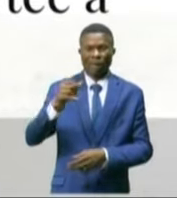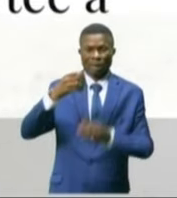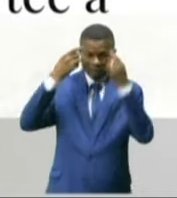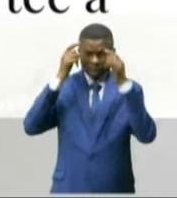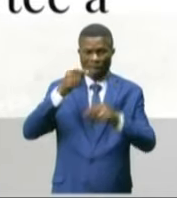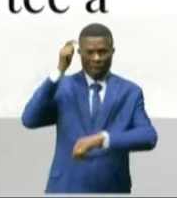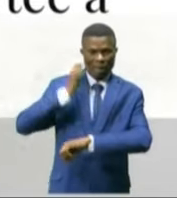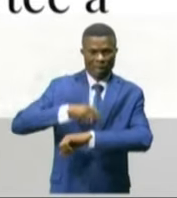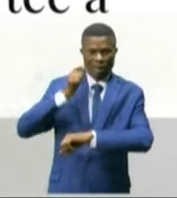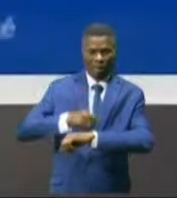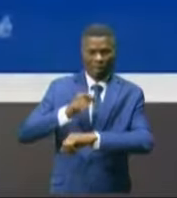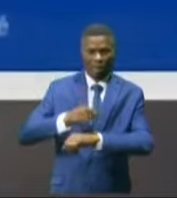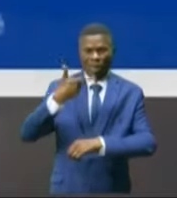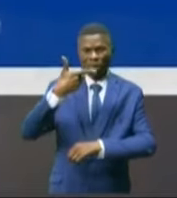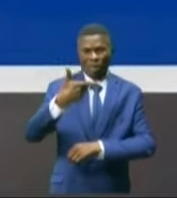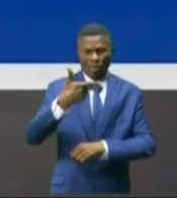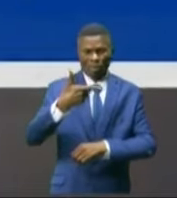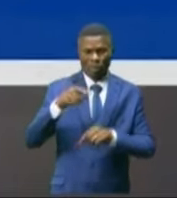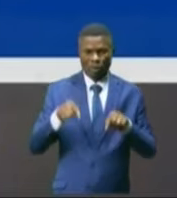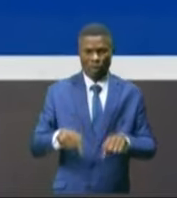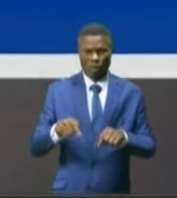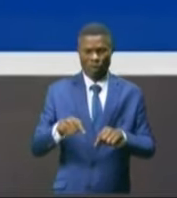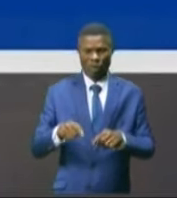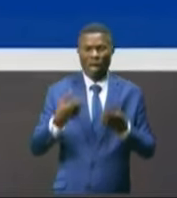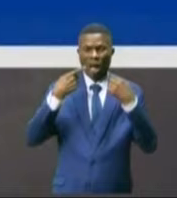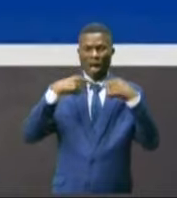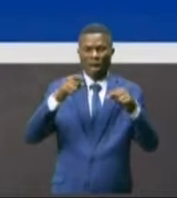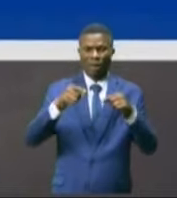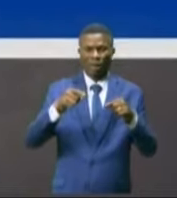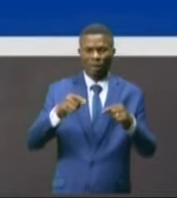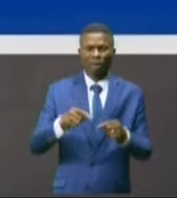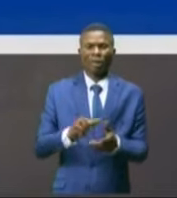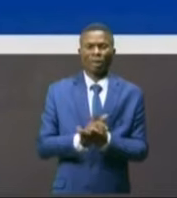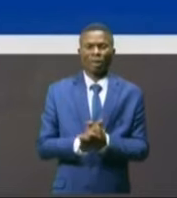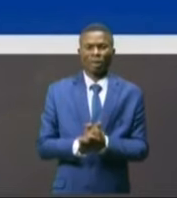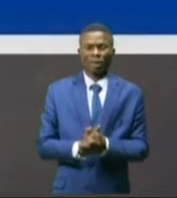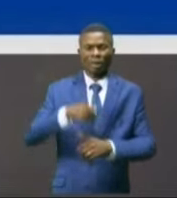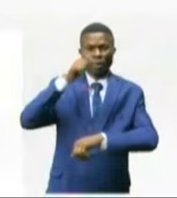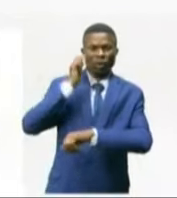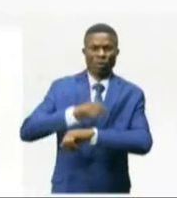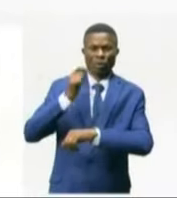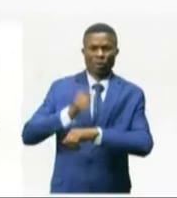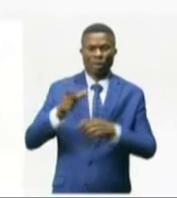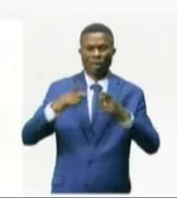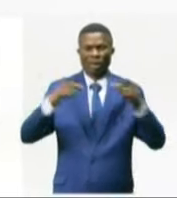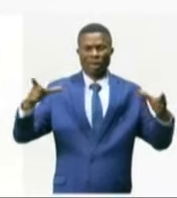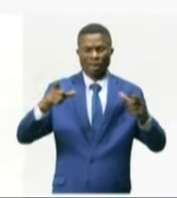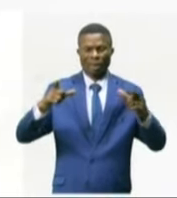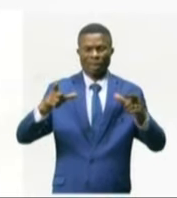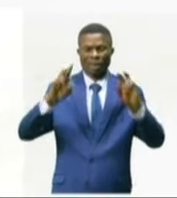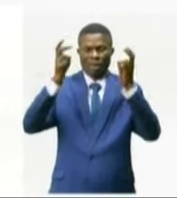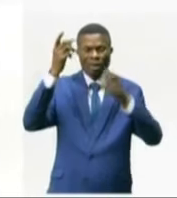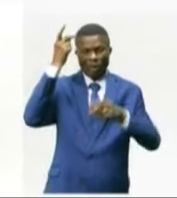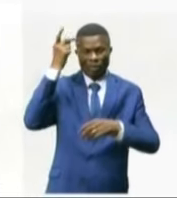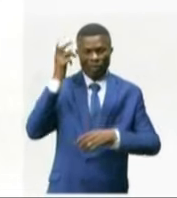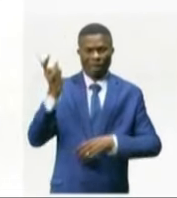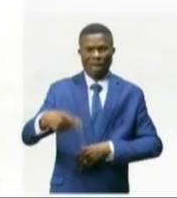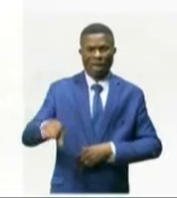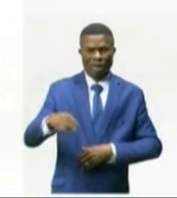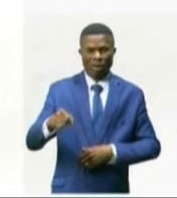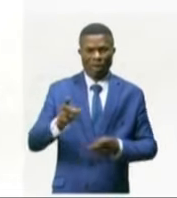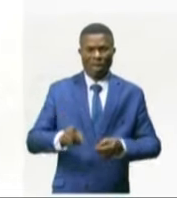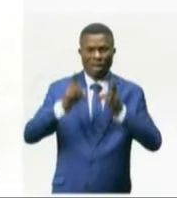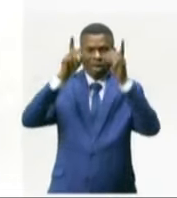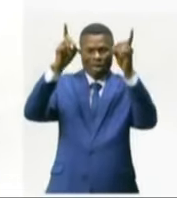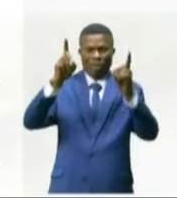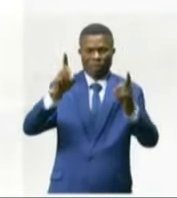tribunal reportée à ce mardi, note Actu30.cd. Le tribunal de grande instance de Kinshasa-Gombe a reporté à